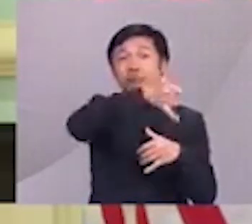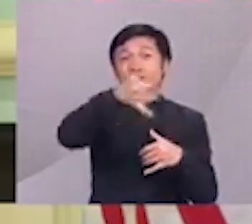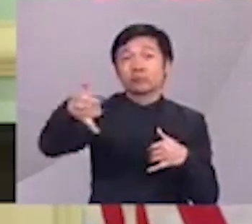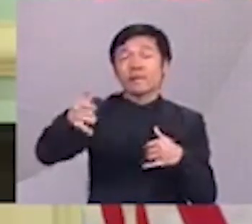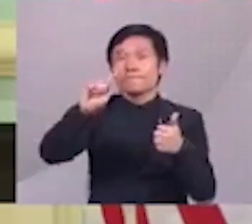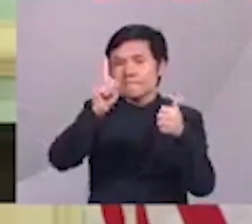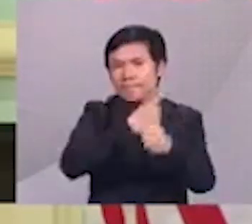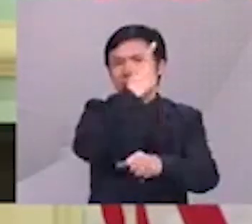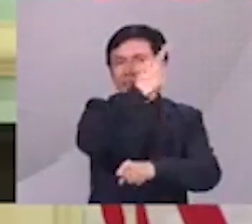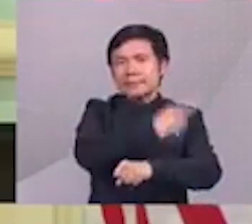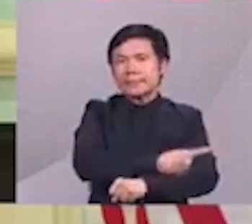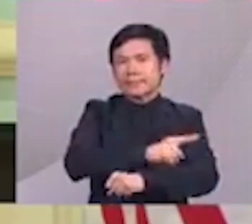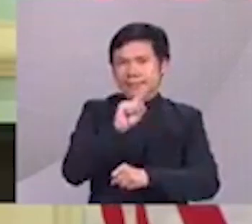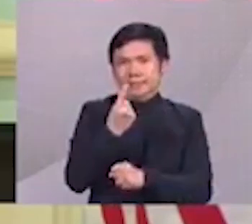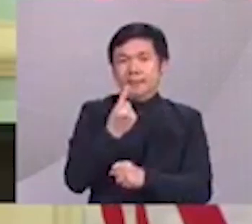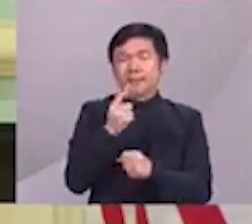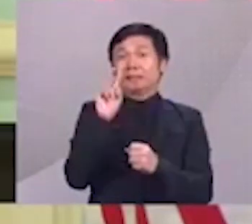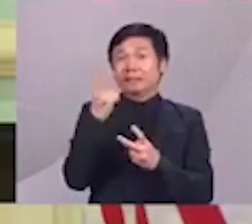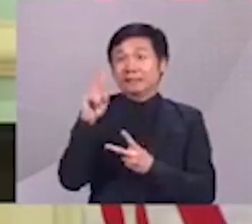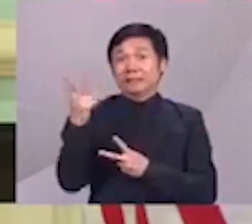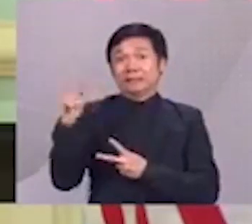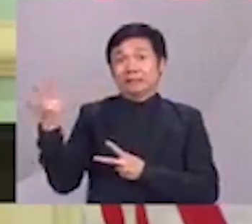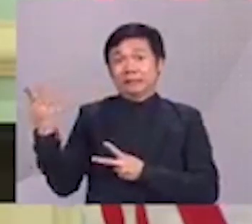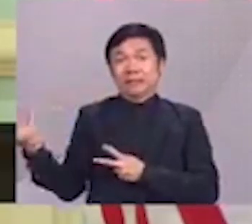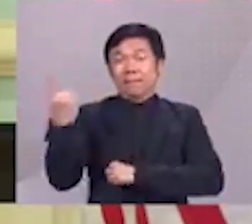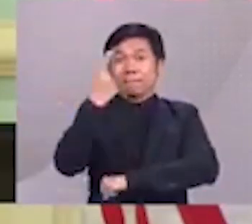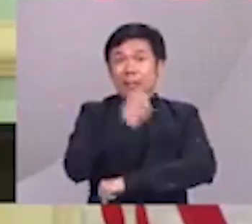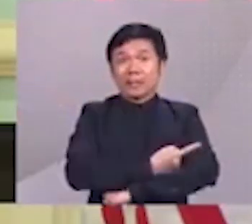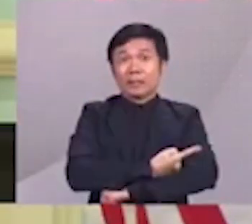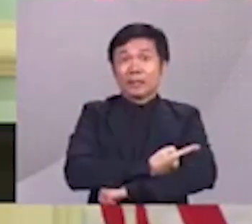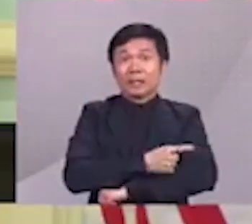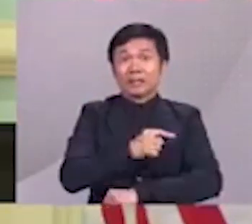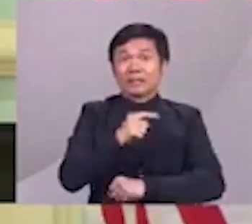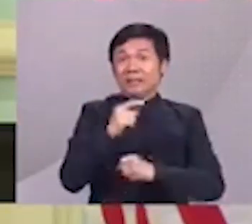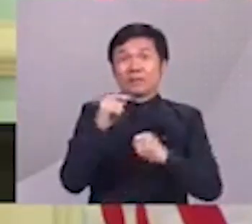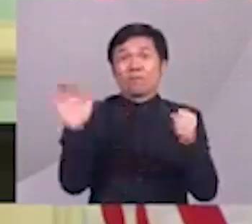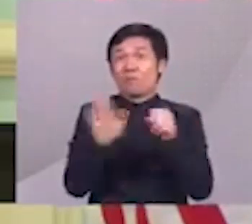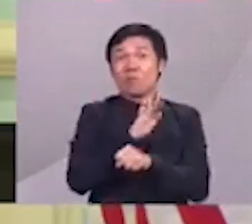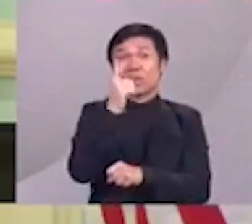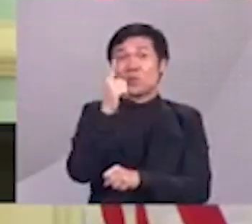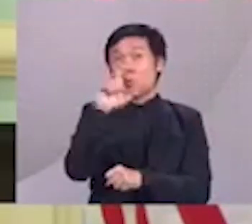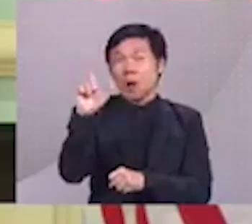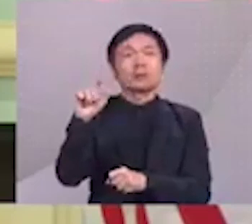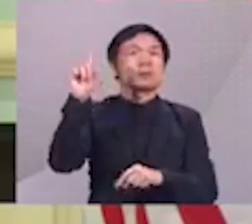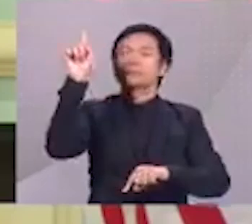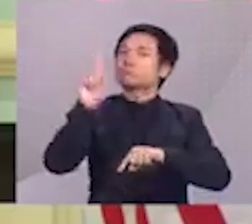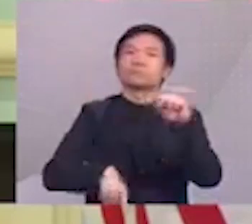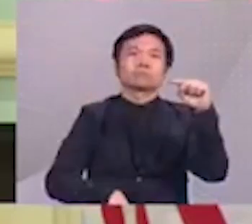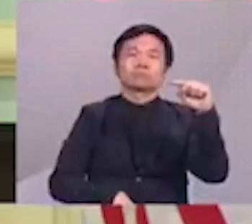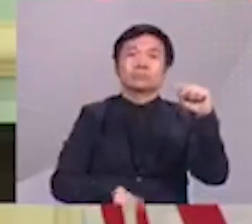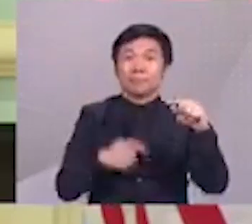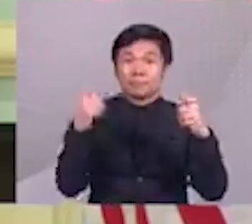lah. Tidak ada hari raya kedua, ketiga sampai ke hari raya ke-30 lah. Untuk biasanya kita beraya